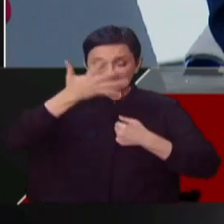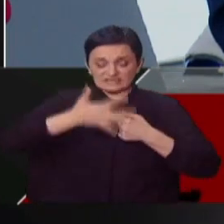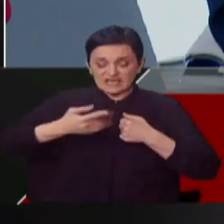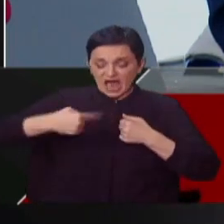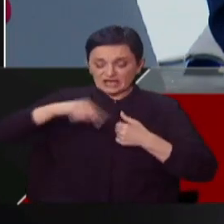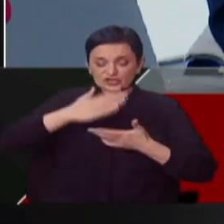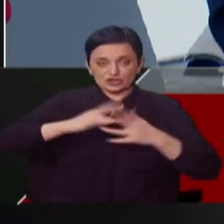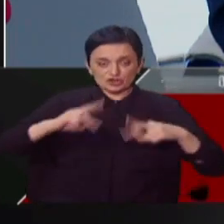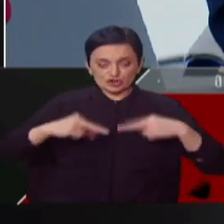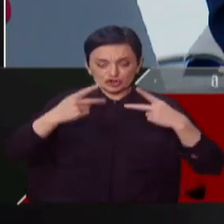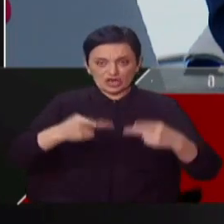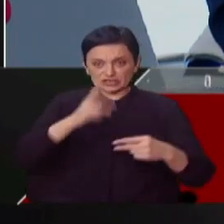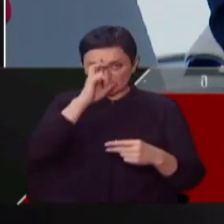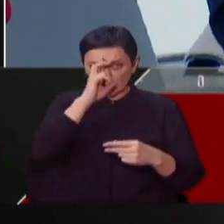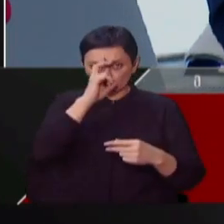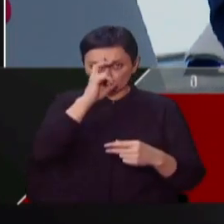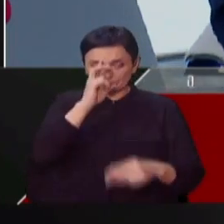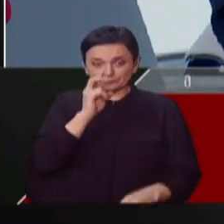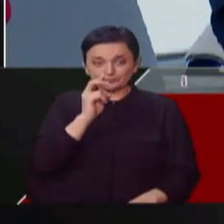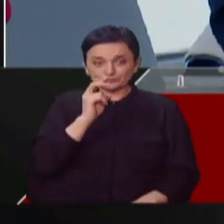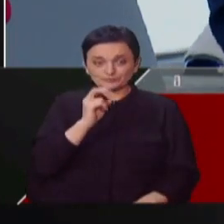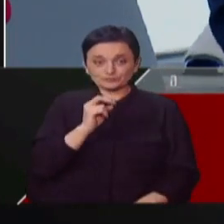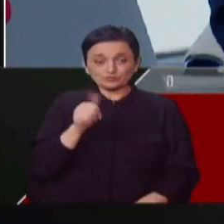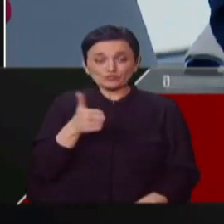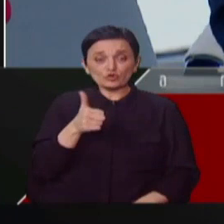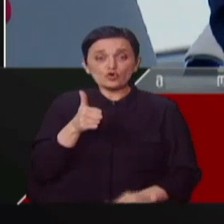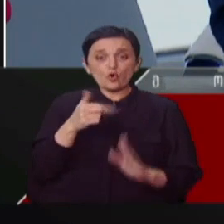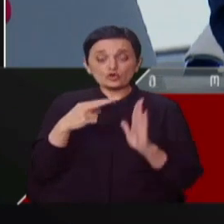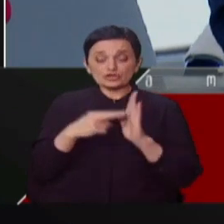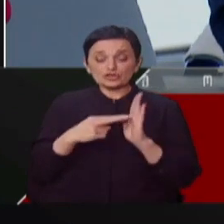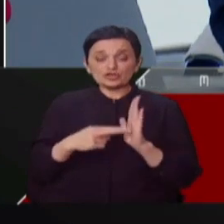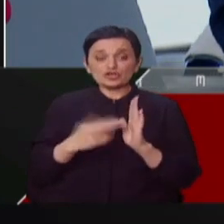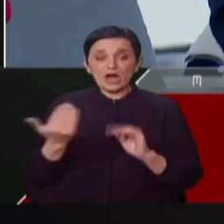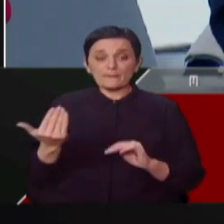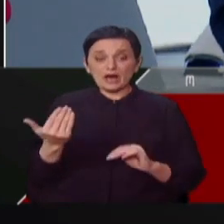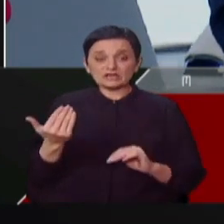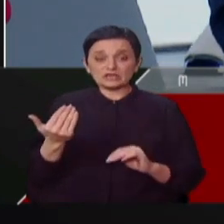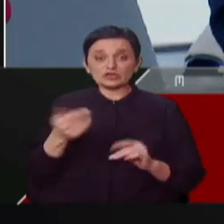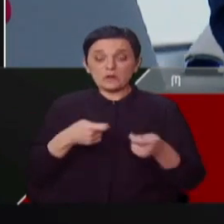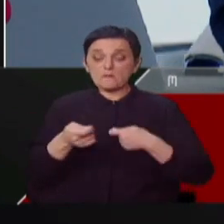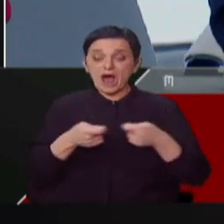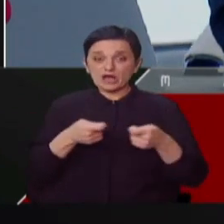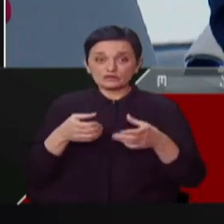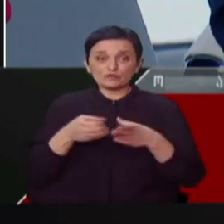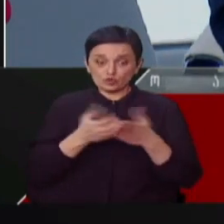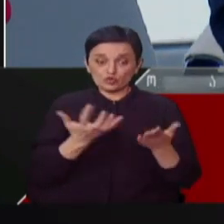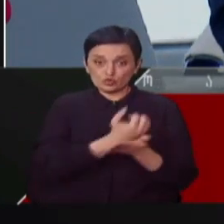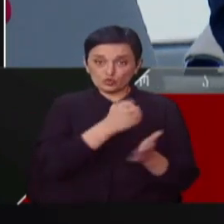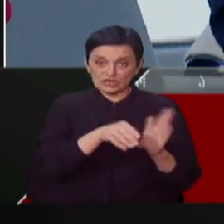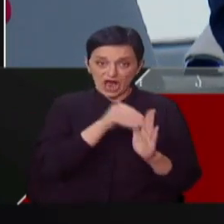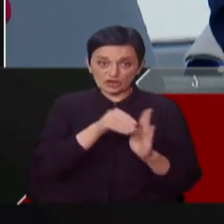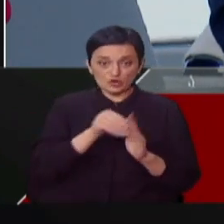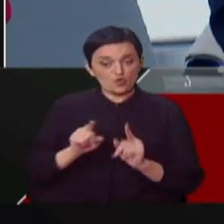რომელიც შეცვლიან ასევე ხელისუფლებას. როგორ შეაფასებთ ამას, რომ ვთქვათ, მართველი გუნდიც იმარჯვებს არჩევნებში